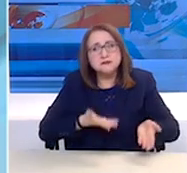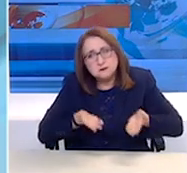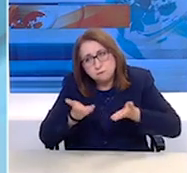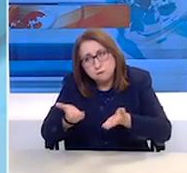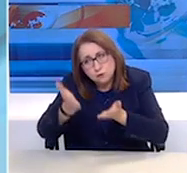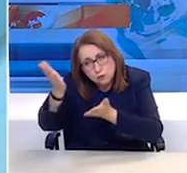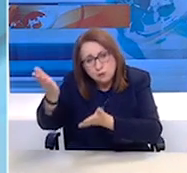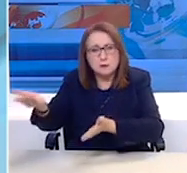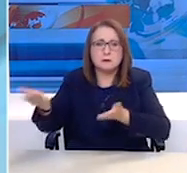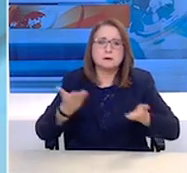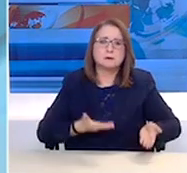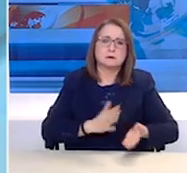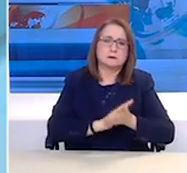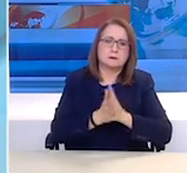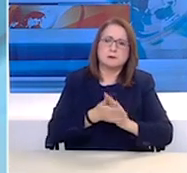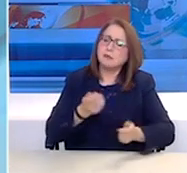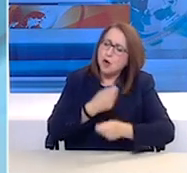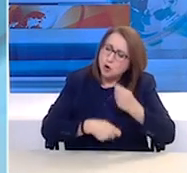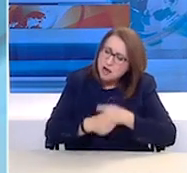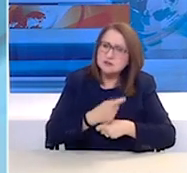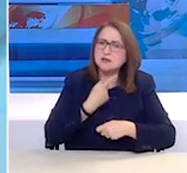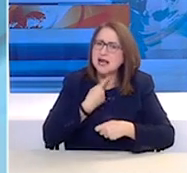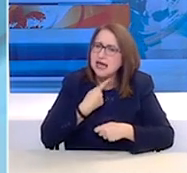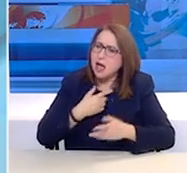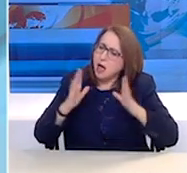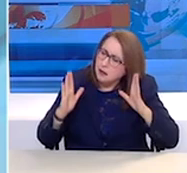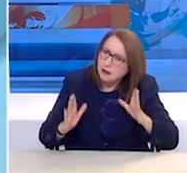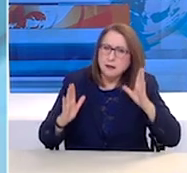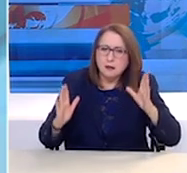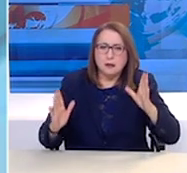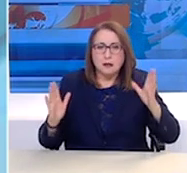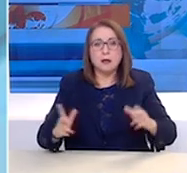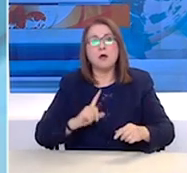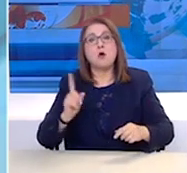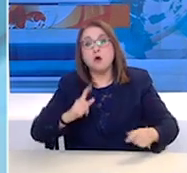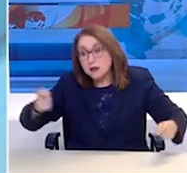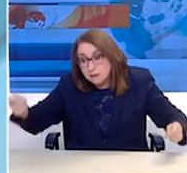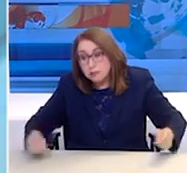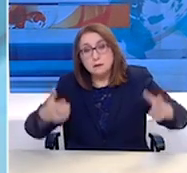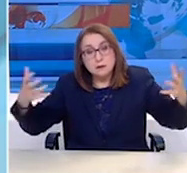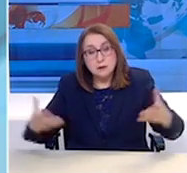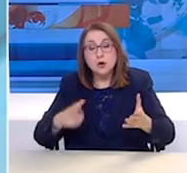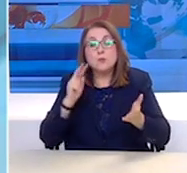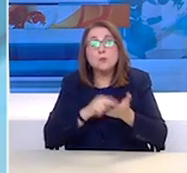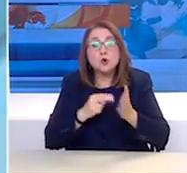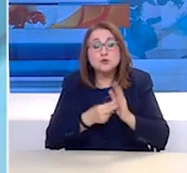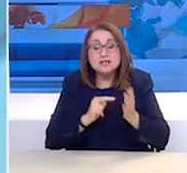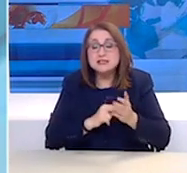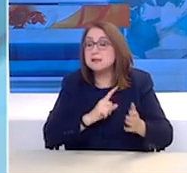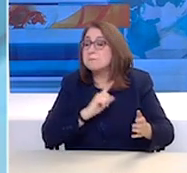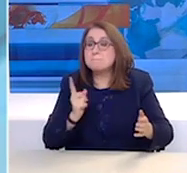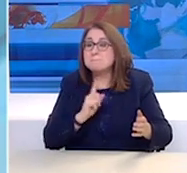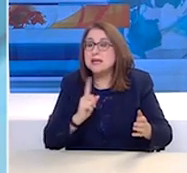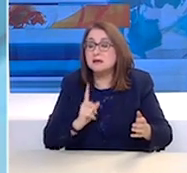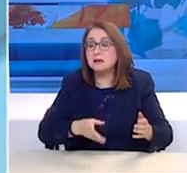επαναλάβω. Ένα είναι το μεγάλο στοίχημα της ημέρας. Μη θέσουμε σε κίνδυνο τη ζωή μας και τη ζωή των ηλικιωμένων που, όπως δείχνουν καθημερινά